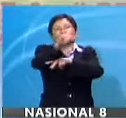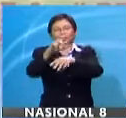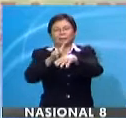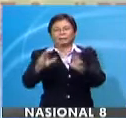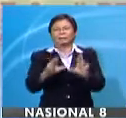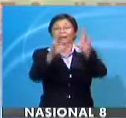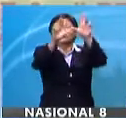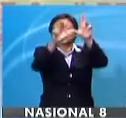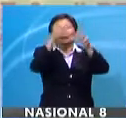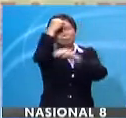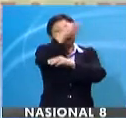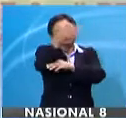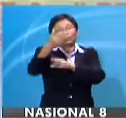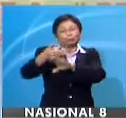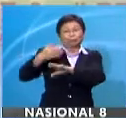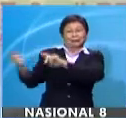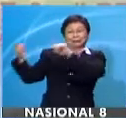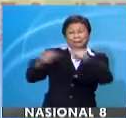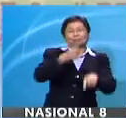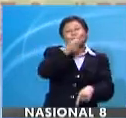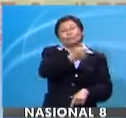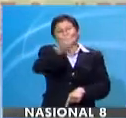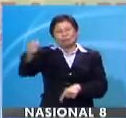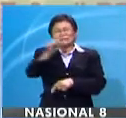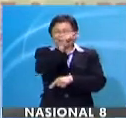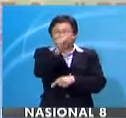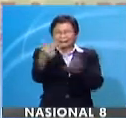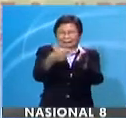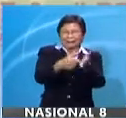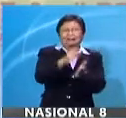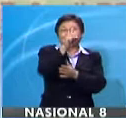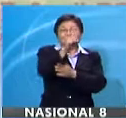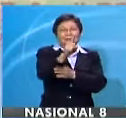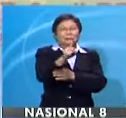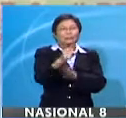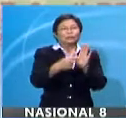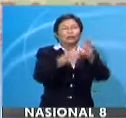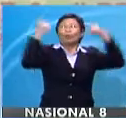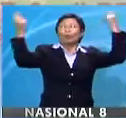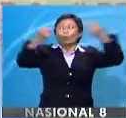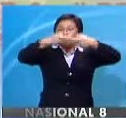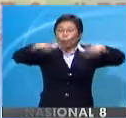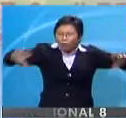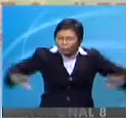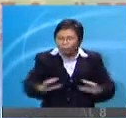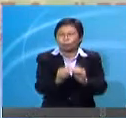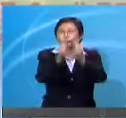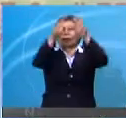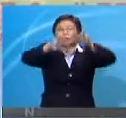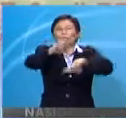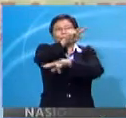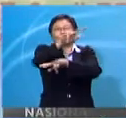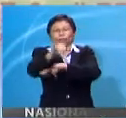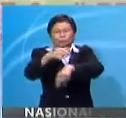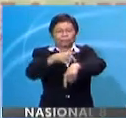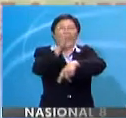ini. Sedikit maklumat anda sebelum saya kembalikan bersama Lokman dan juga Hanim, TV1 akan siarkan upacara pembukaan Sidang Kemuncak ASEAN ke-26